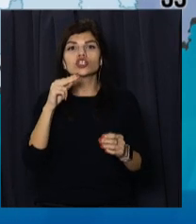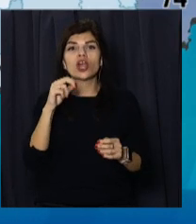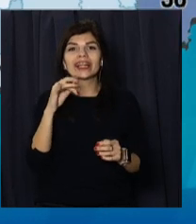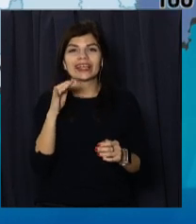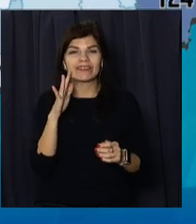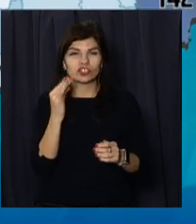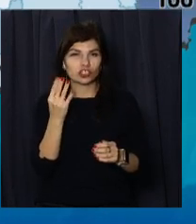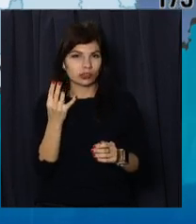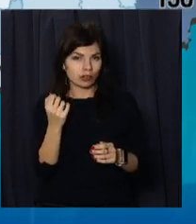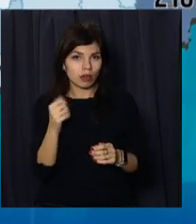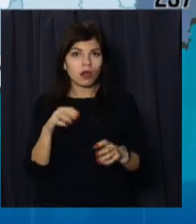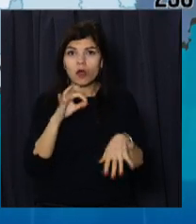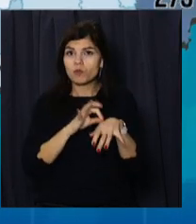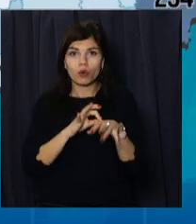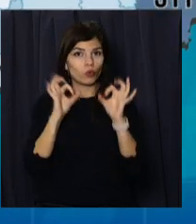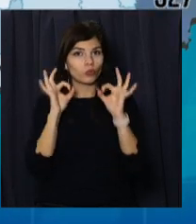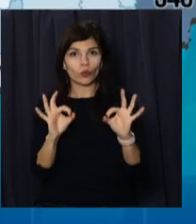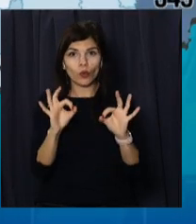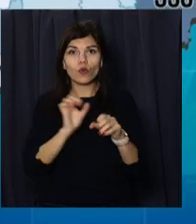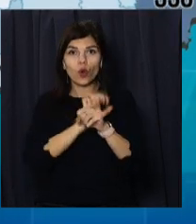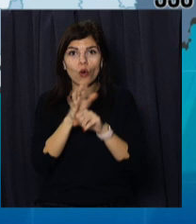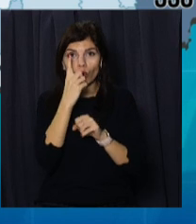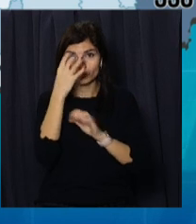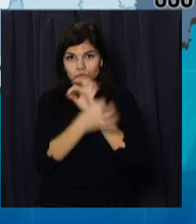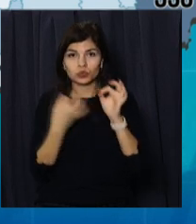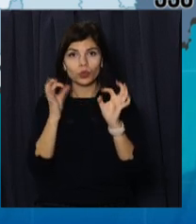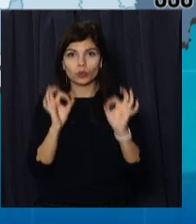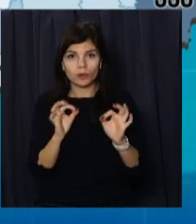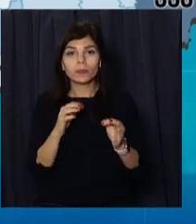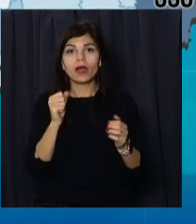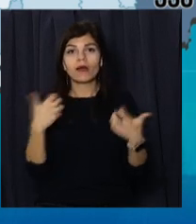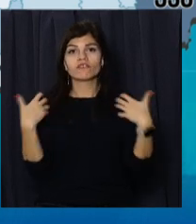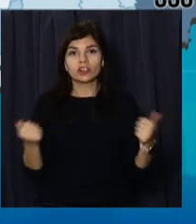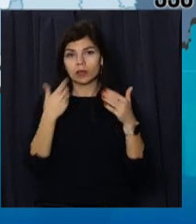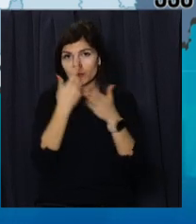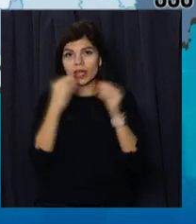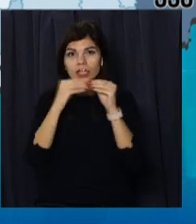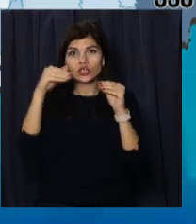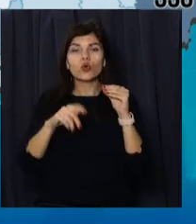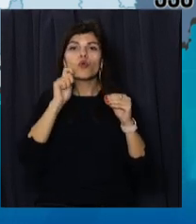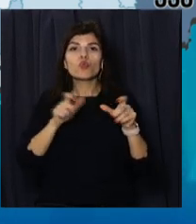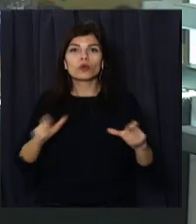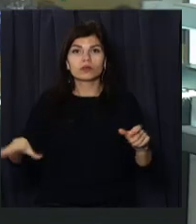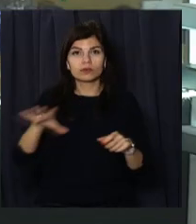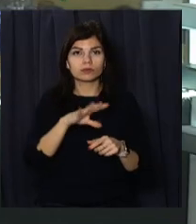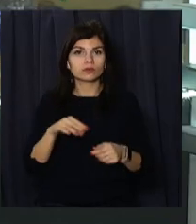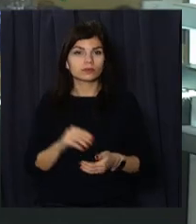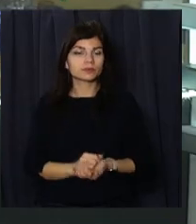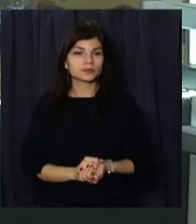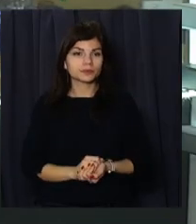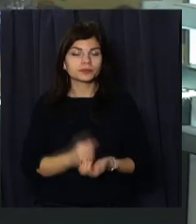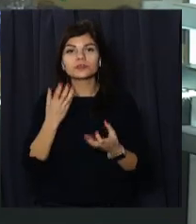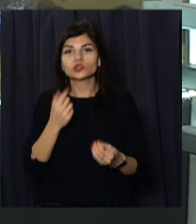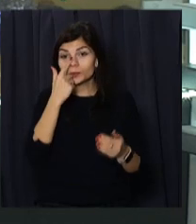не виявили жодного хворого на корону. За попередню добу подолали коронавірус понад 10 тисяч українців. Що ближче